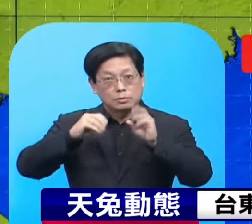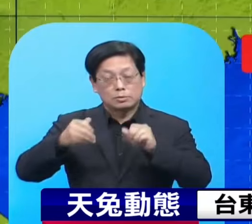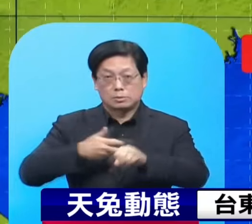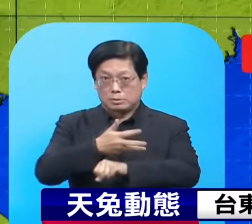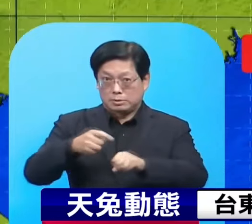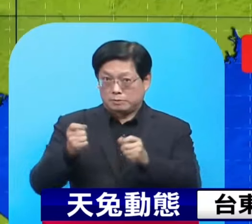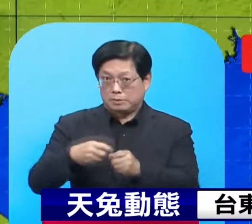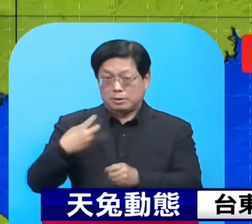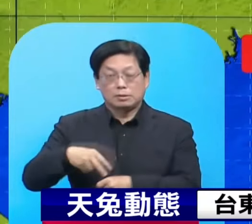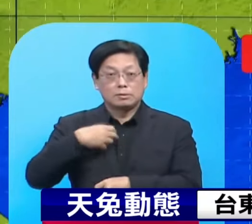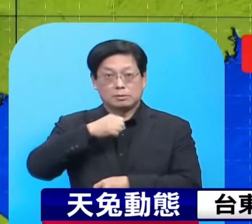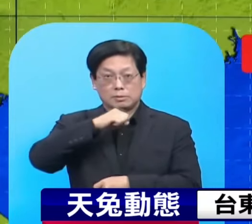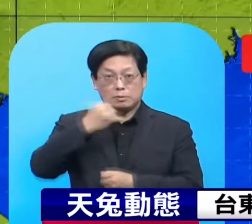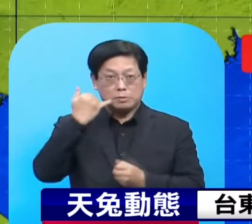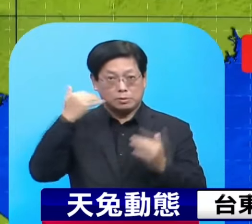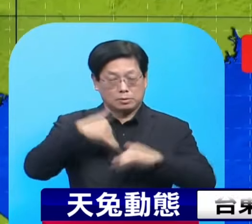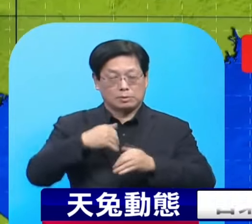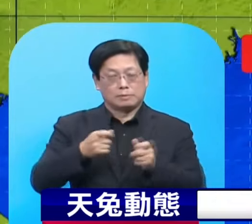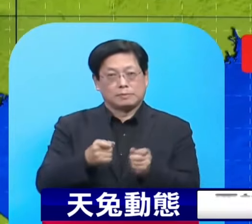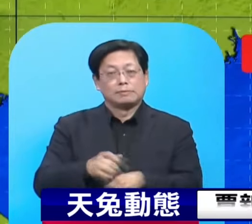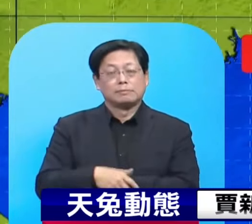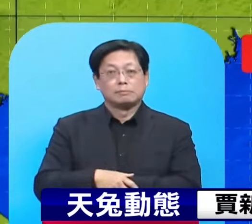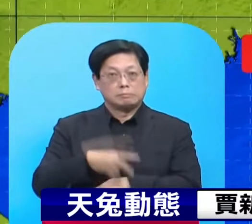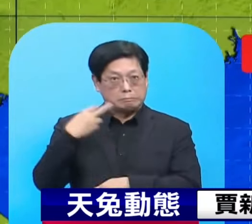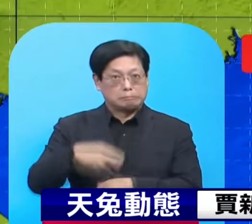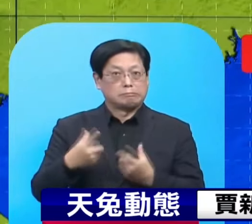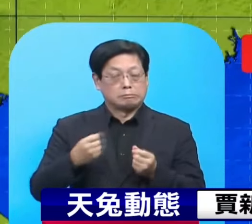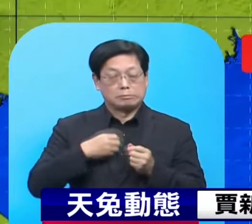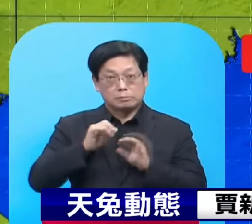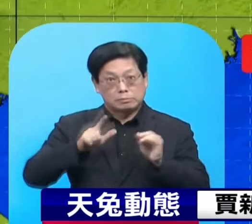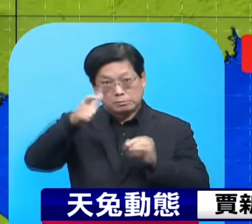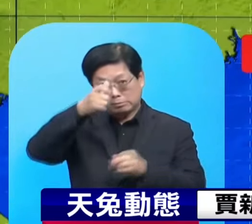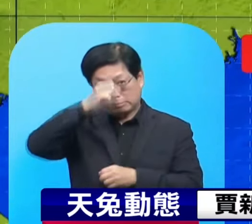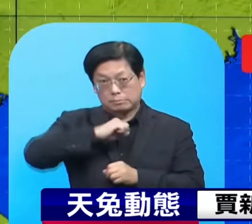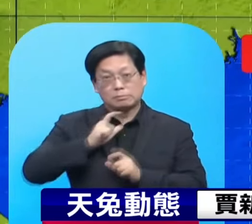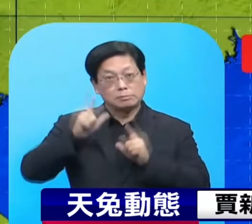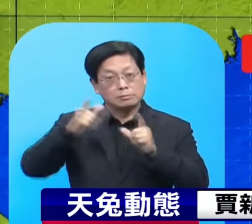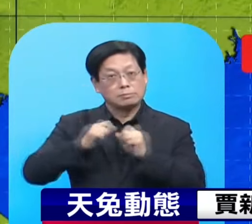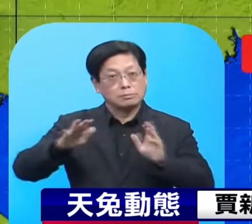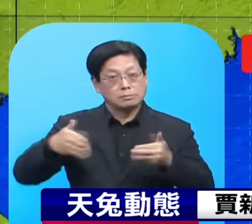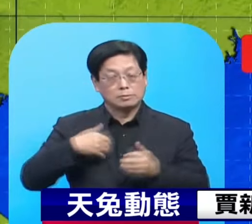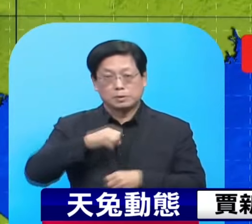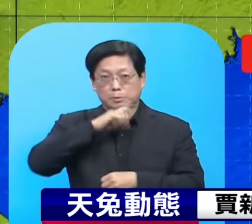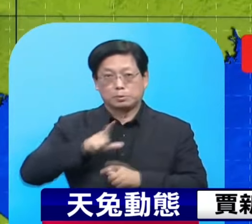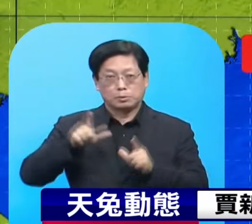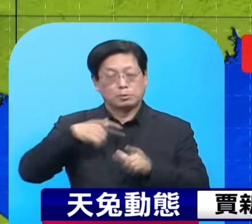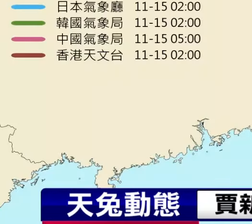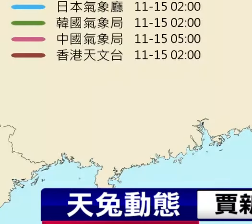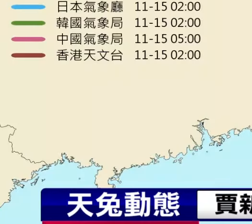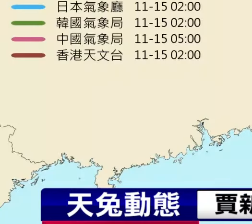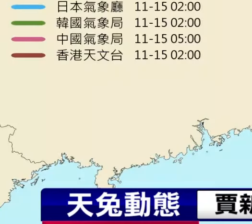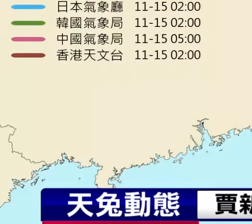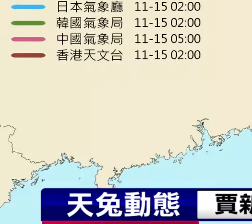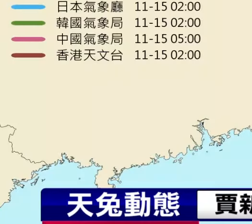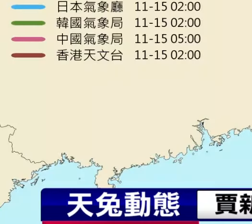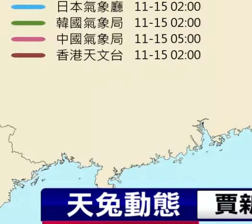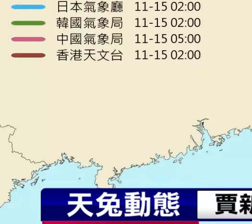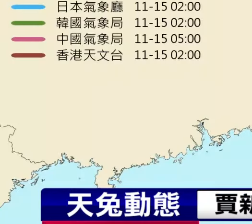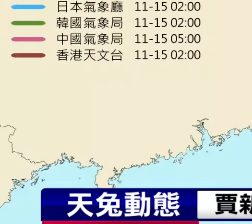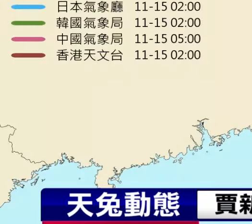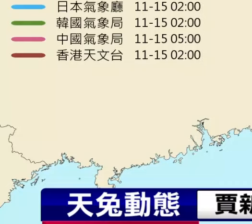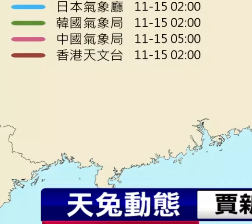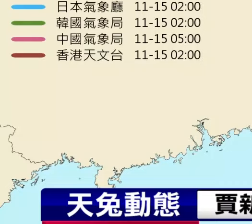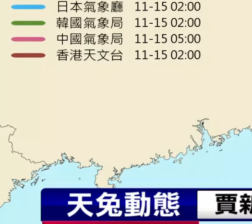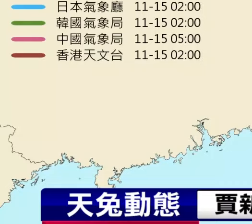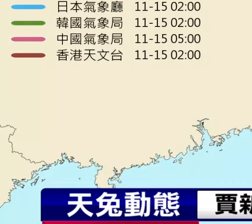海峡南部。陆上警报区也依旧就是台东、恒春半岛、屏东和高雄。 即便天兔已经减弱